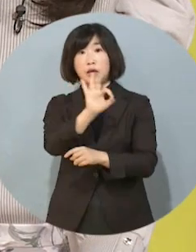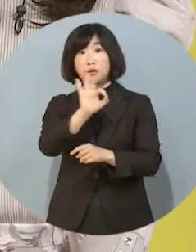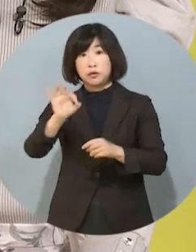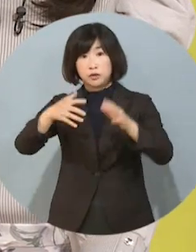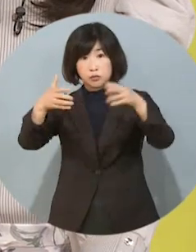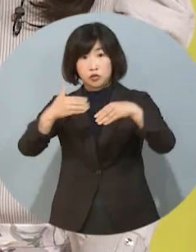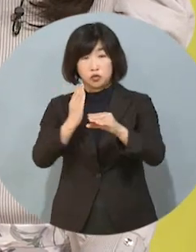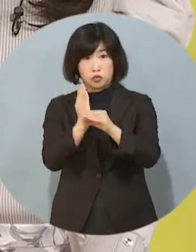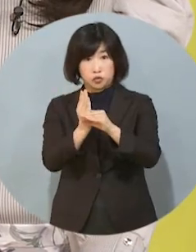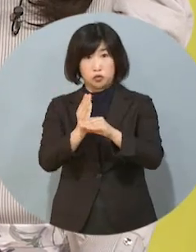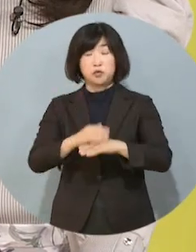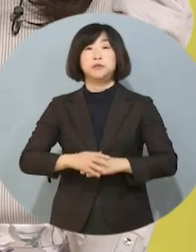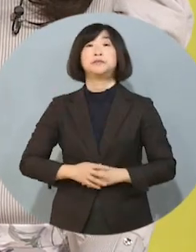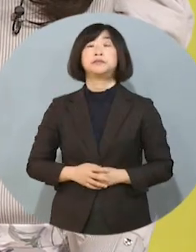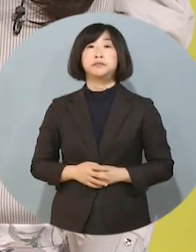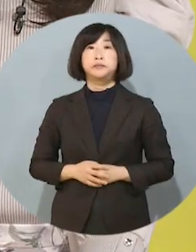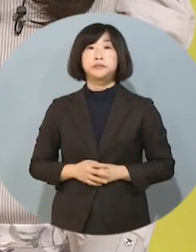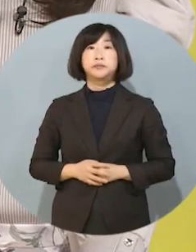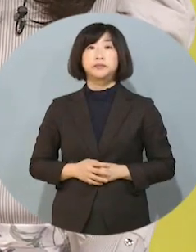募集してい